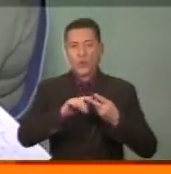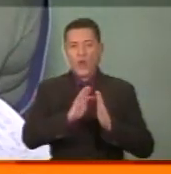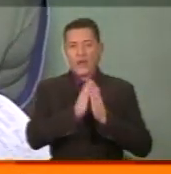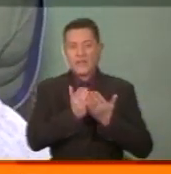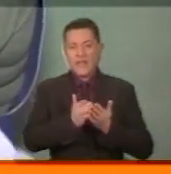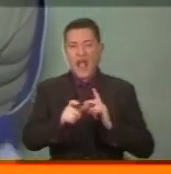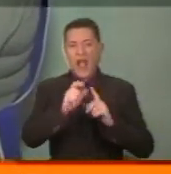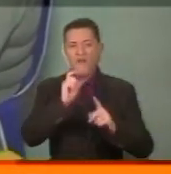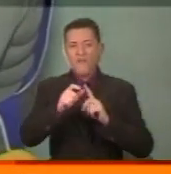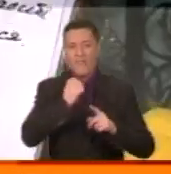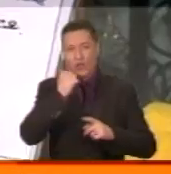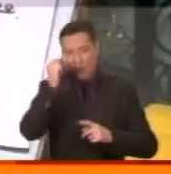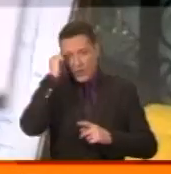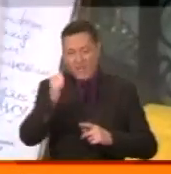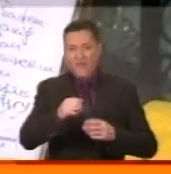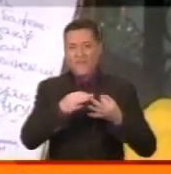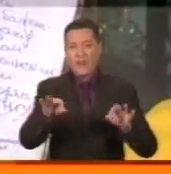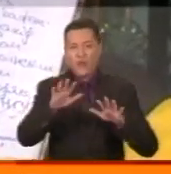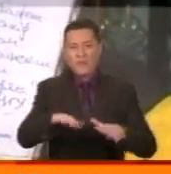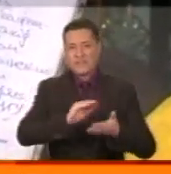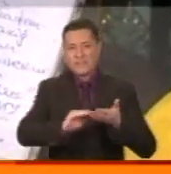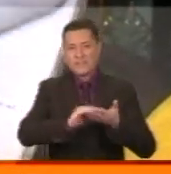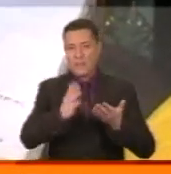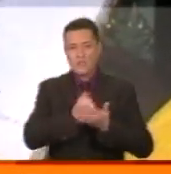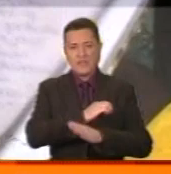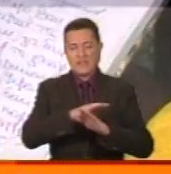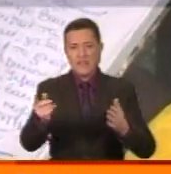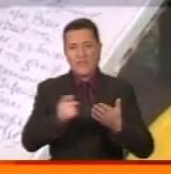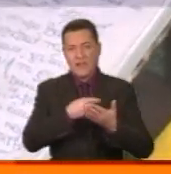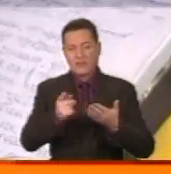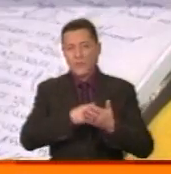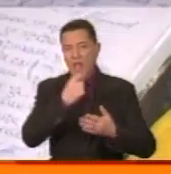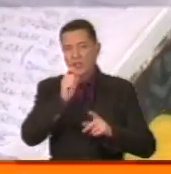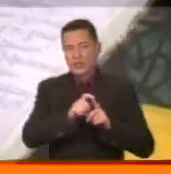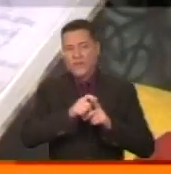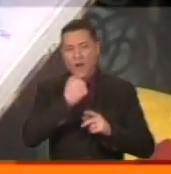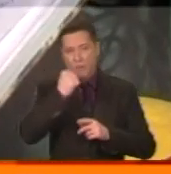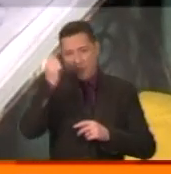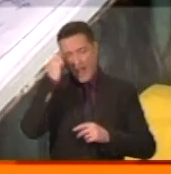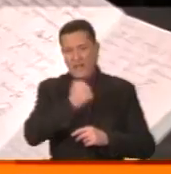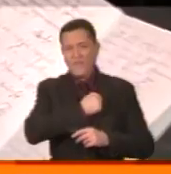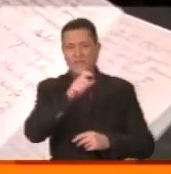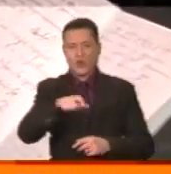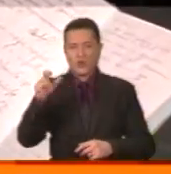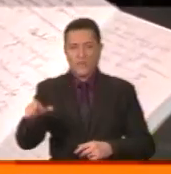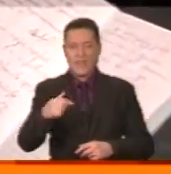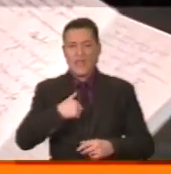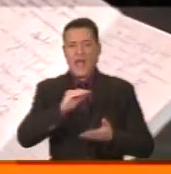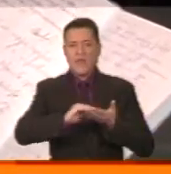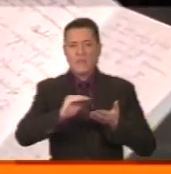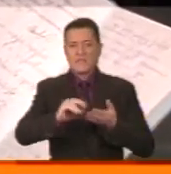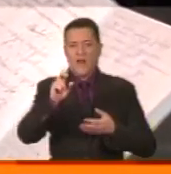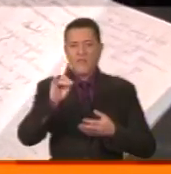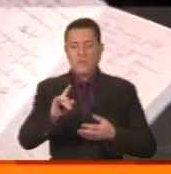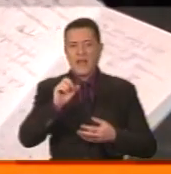відгуків та й у ній вільного місця для запису не знайти на сторінках самі лише слова подяки від фронтовиків я написав би як